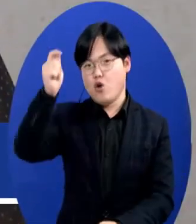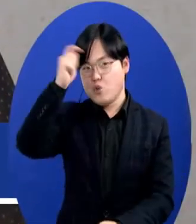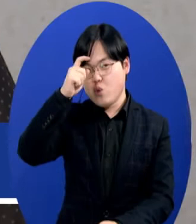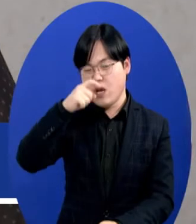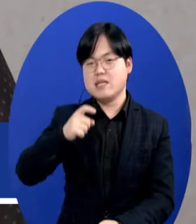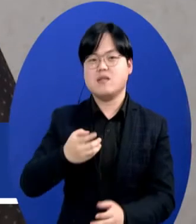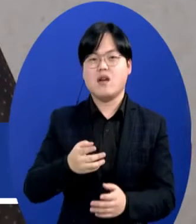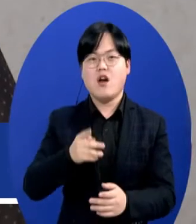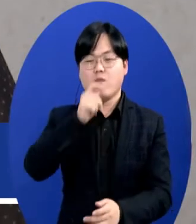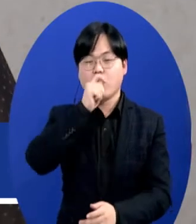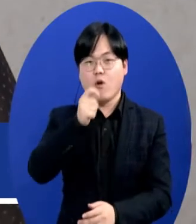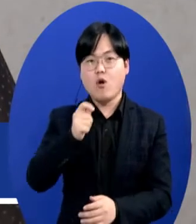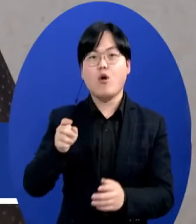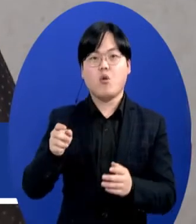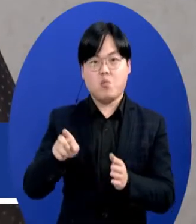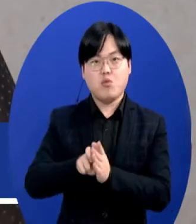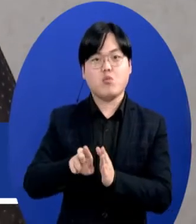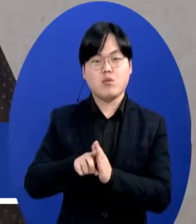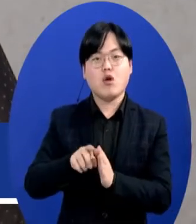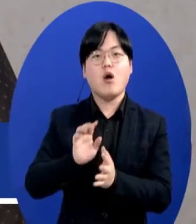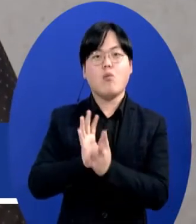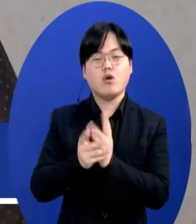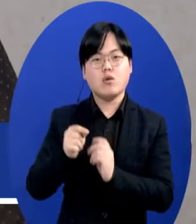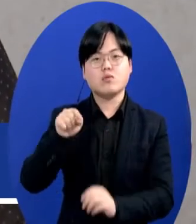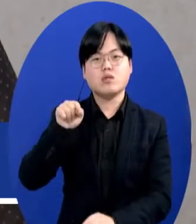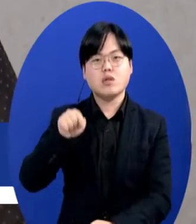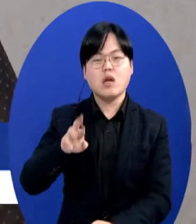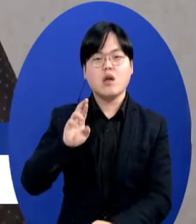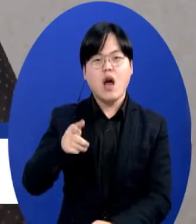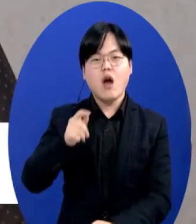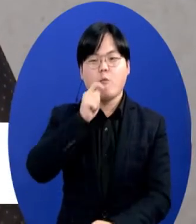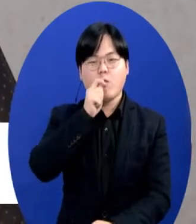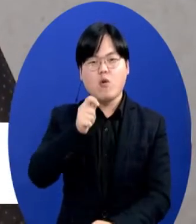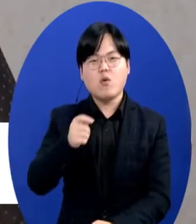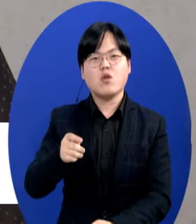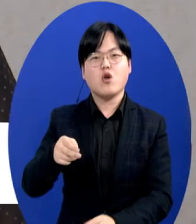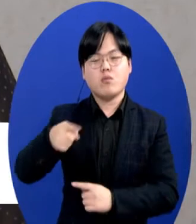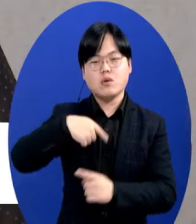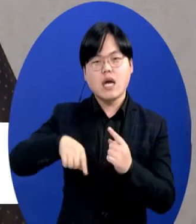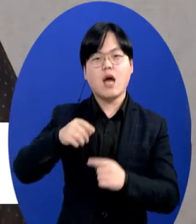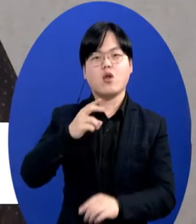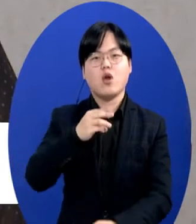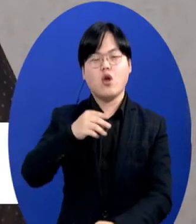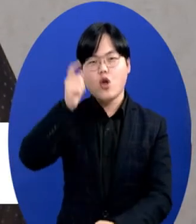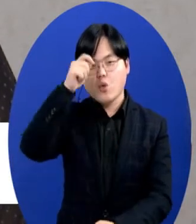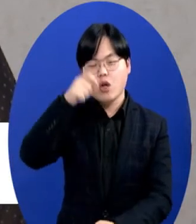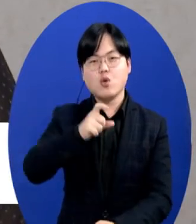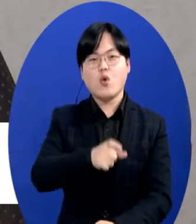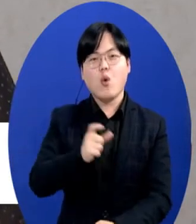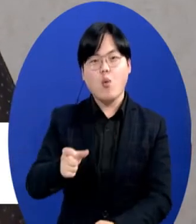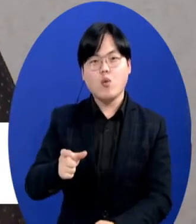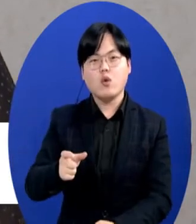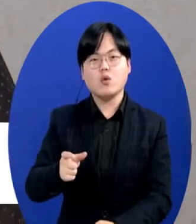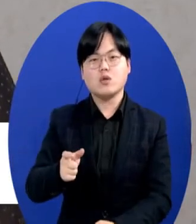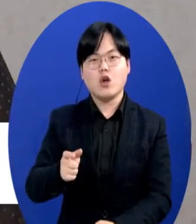маш өндөр юм хөнгөлт эдэлж байна тийм үү. Гэхдээ яг энэ эдэлж байгаа хөнгөлтөөс түрээслэгч нарын түрээсийн төлбөр дээр